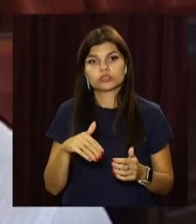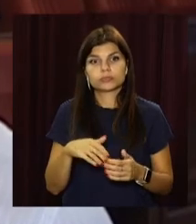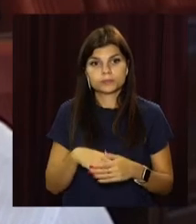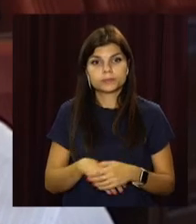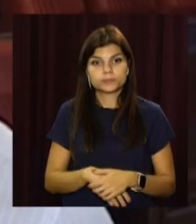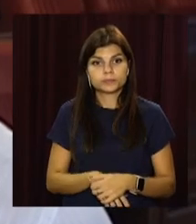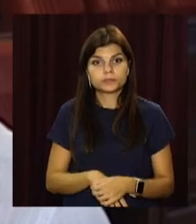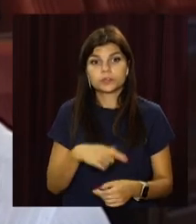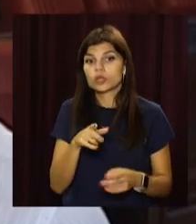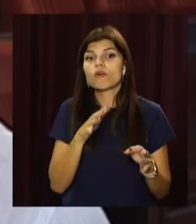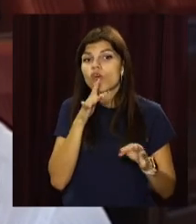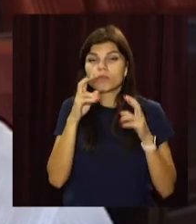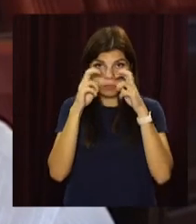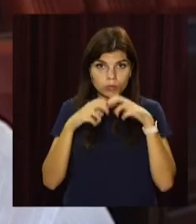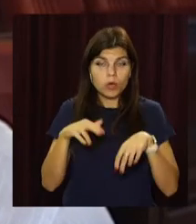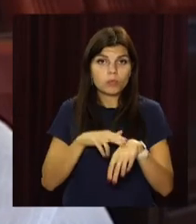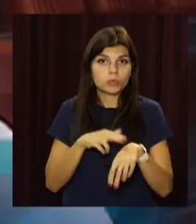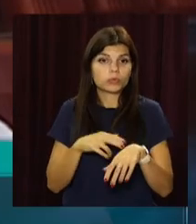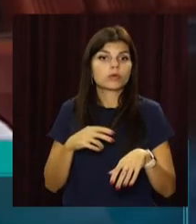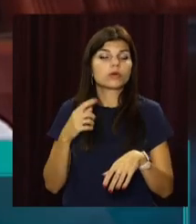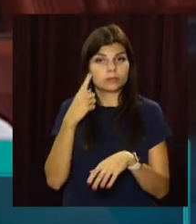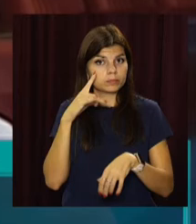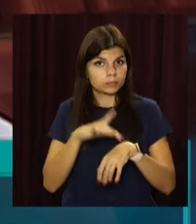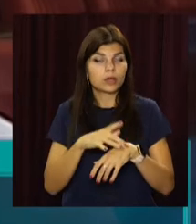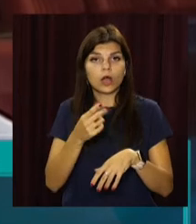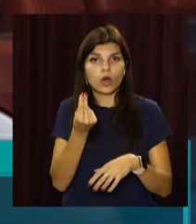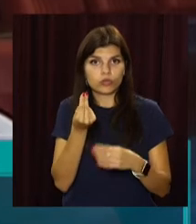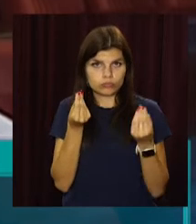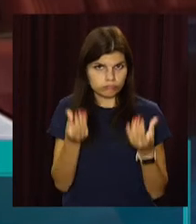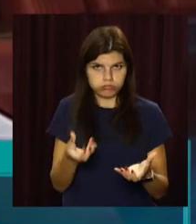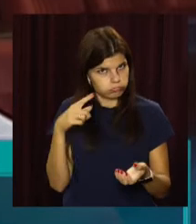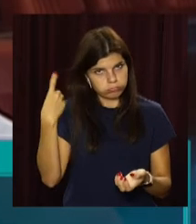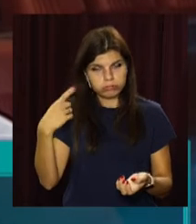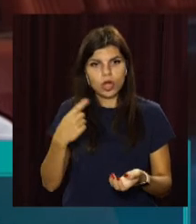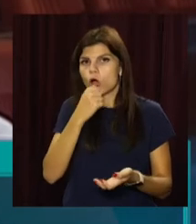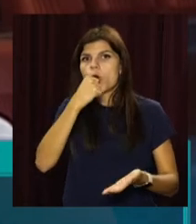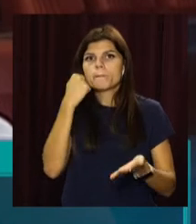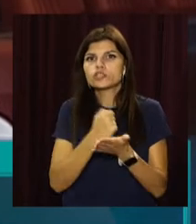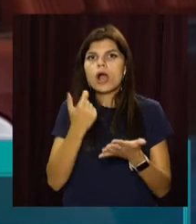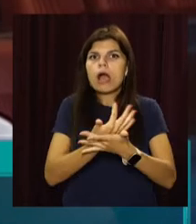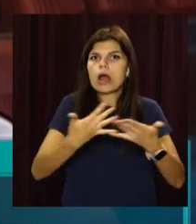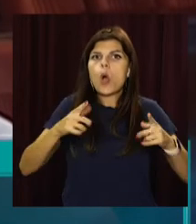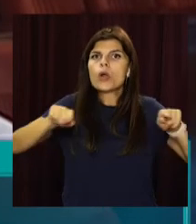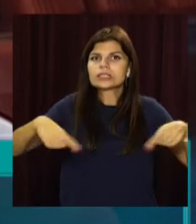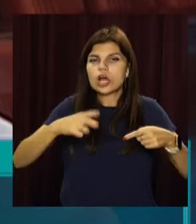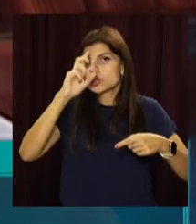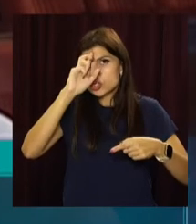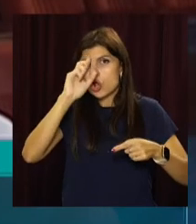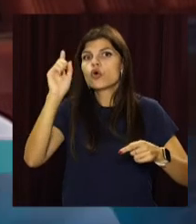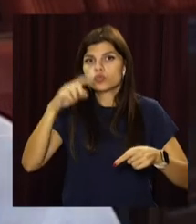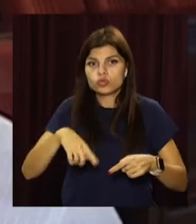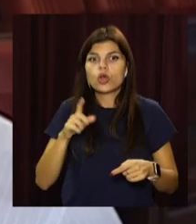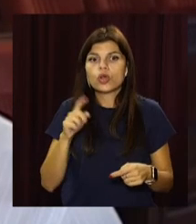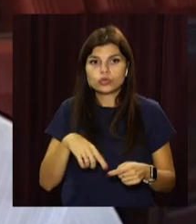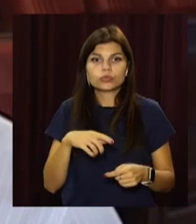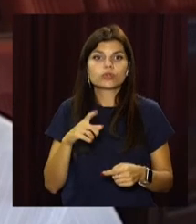час санкціонованих обшуків правоохоронці виявили велику кількість готівки, печатки інших організацій, у тому числі і державних, а